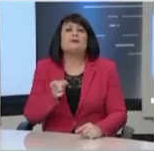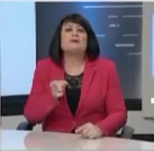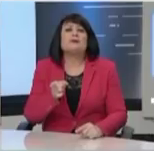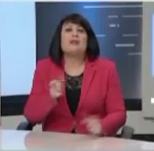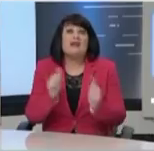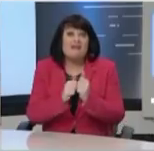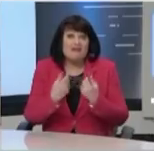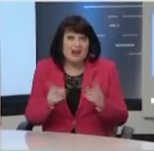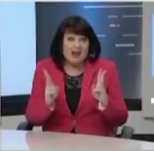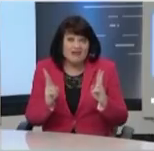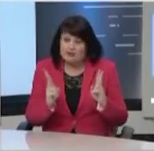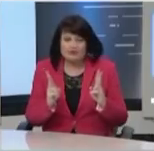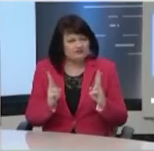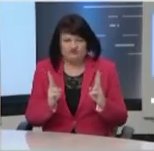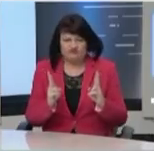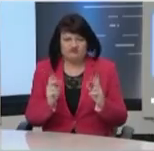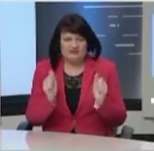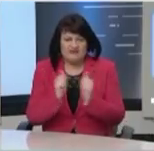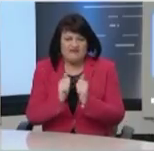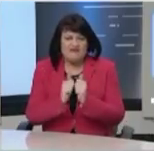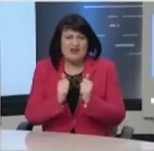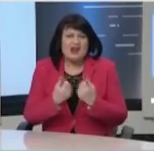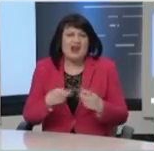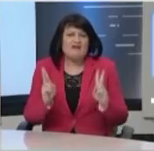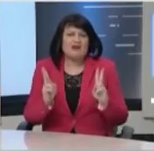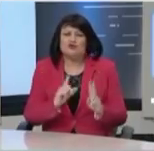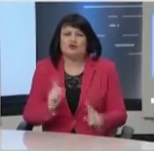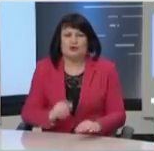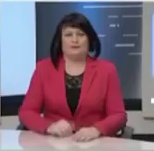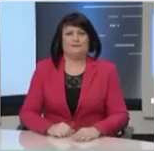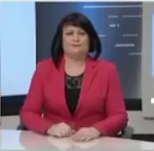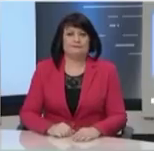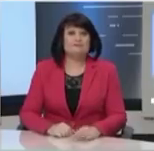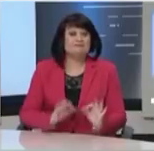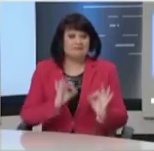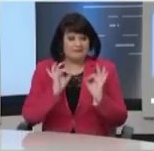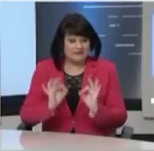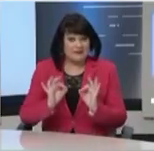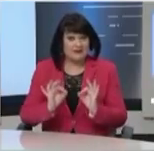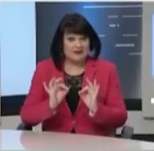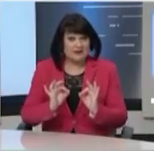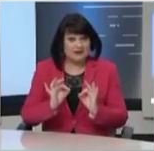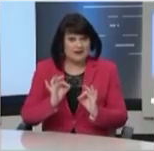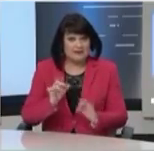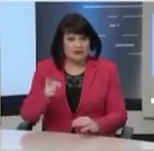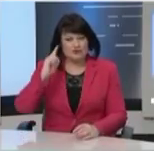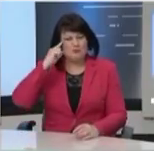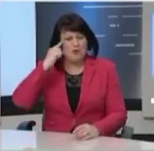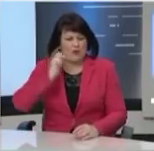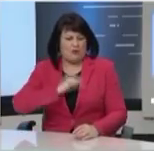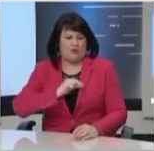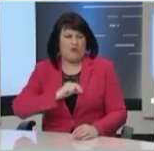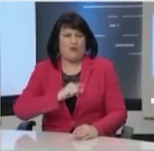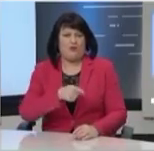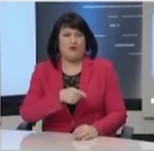παρά φιλελεύθερος. Με τους φιλελεύθερους, ναι, ακριβώς, αυτός είναι ο καιροσκοπισμός σας.